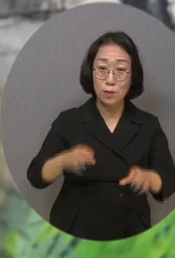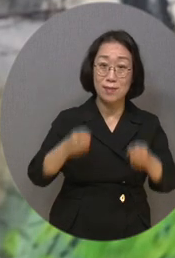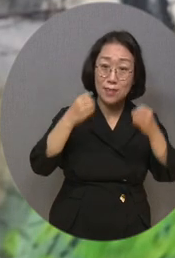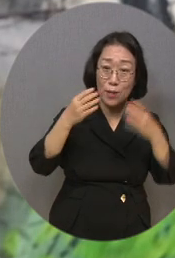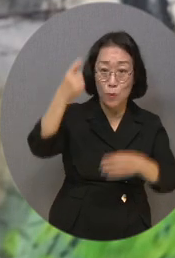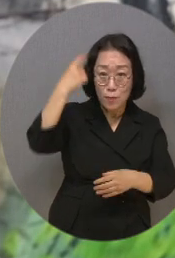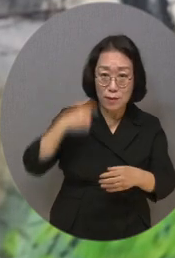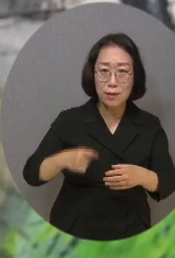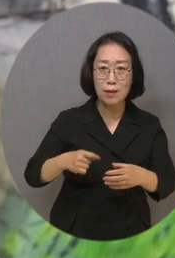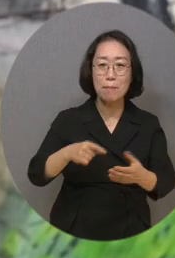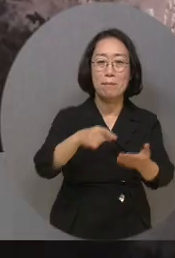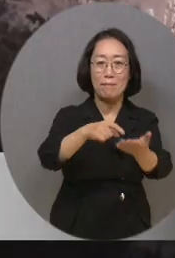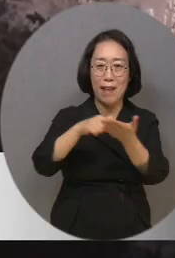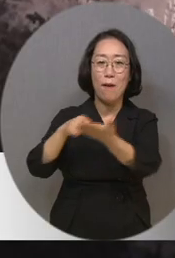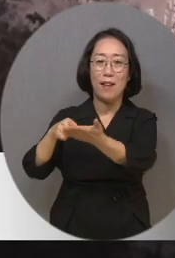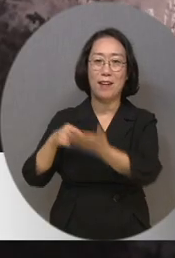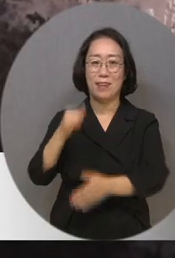선보입니다.